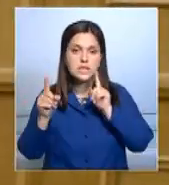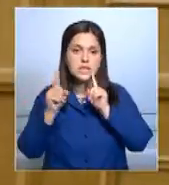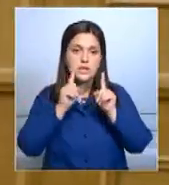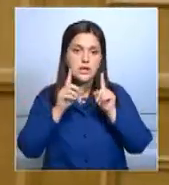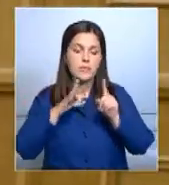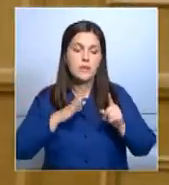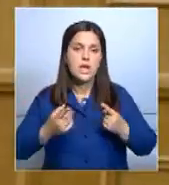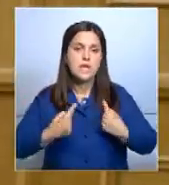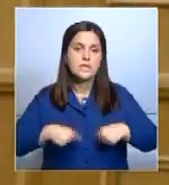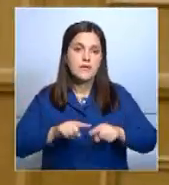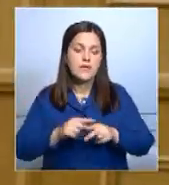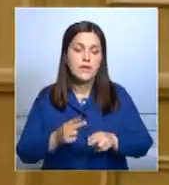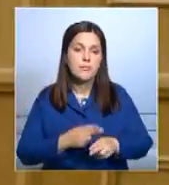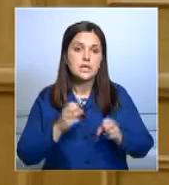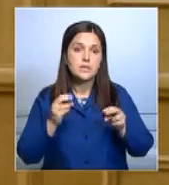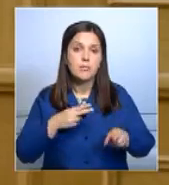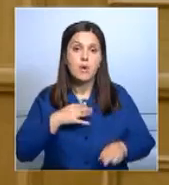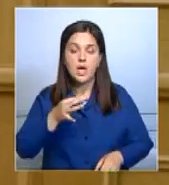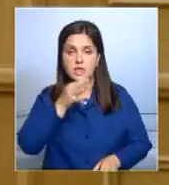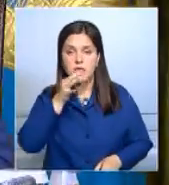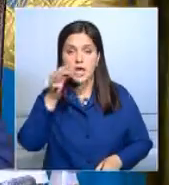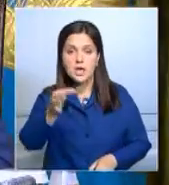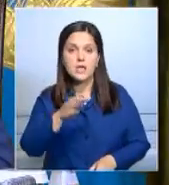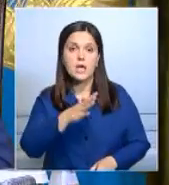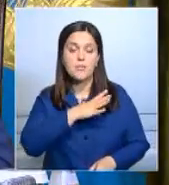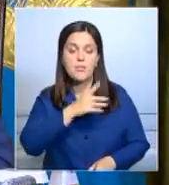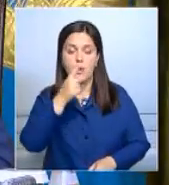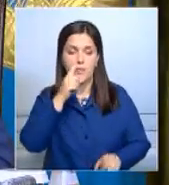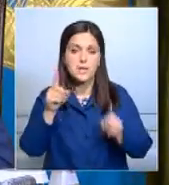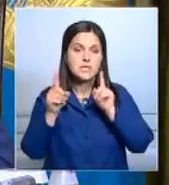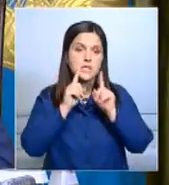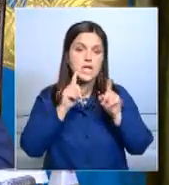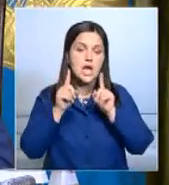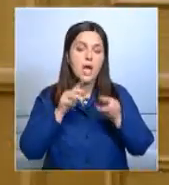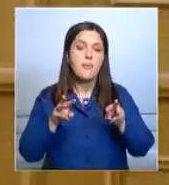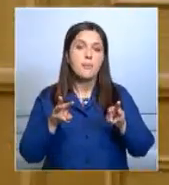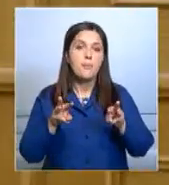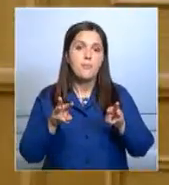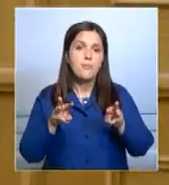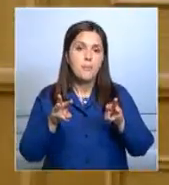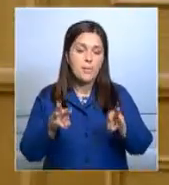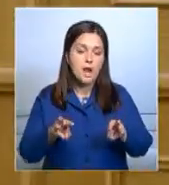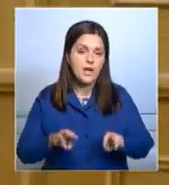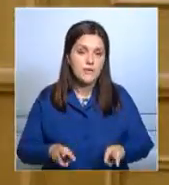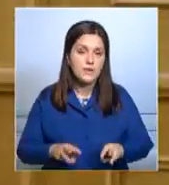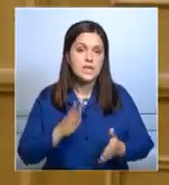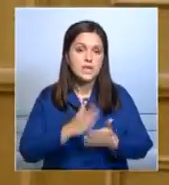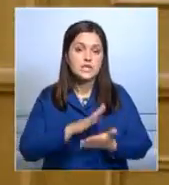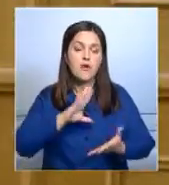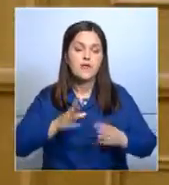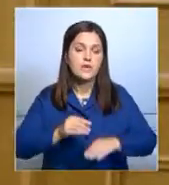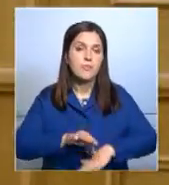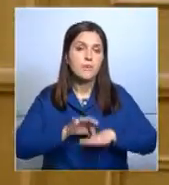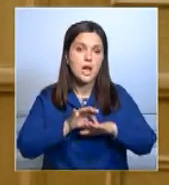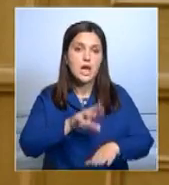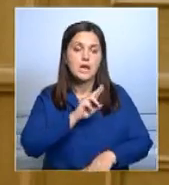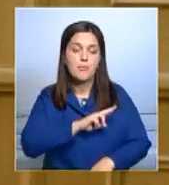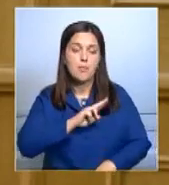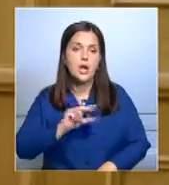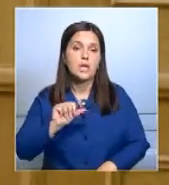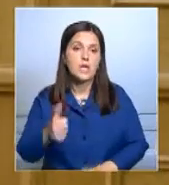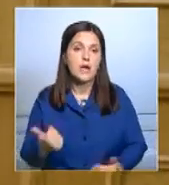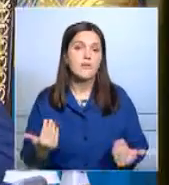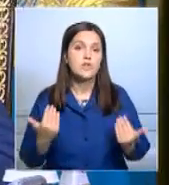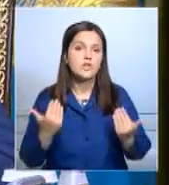Совета Безопасности. Я докладывал об этом накануне на заседании правительства. Разумеется, во всей проводимой работе самое главное